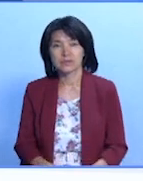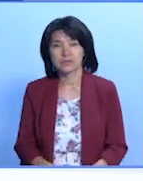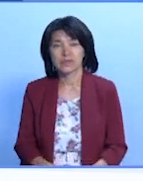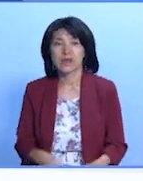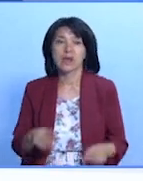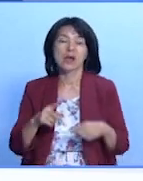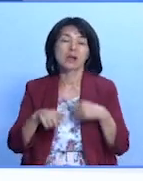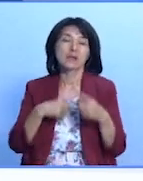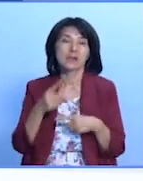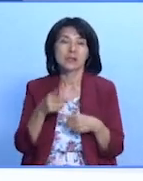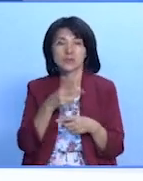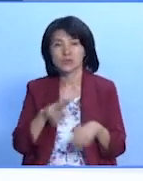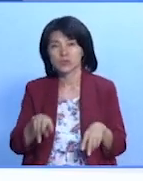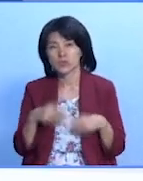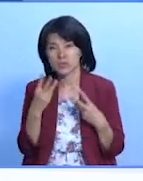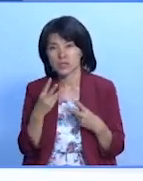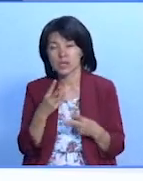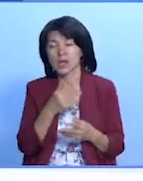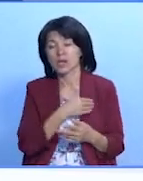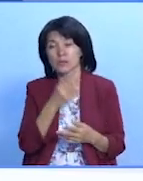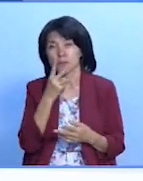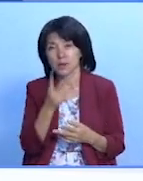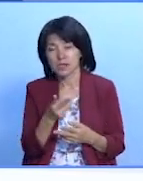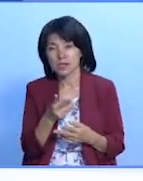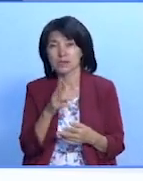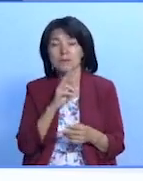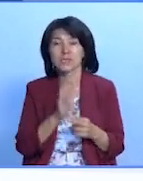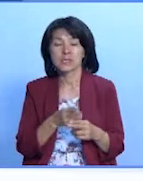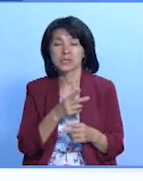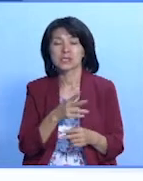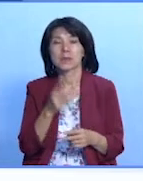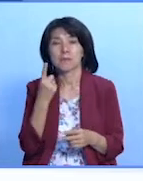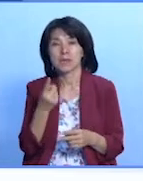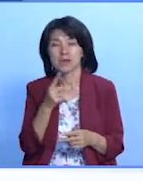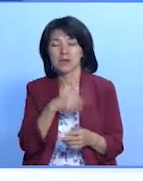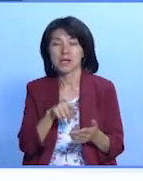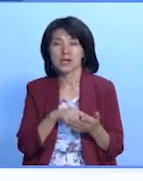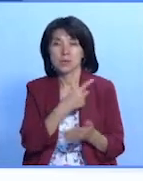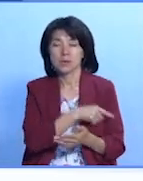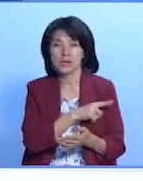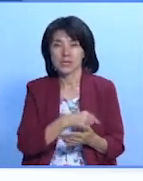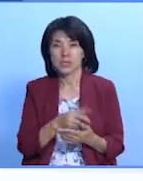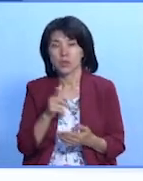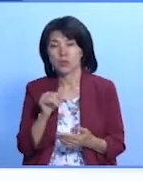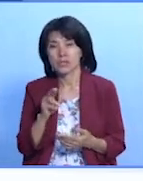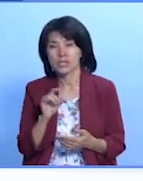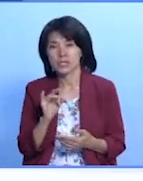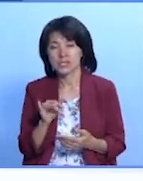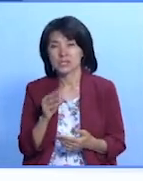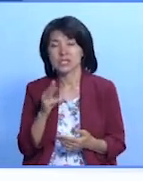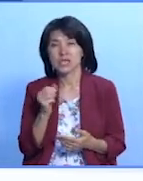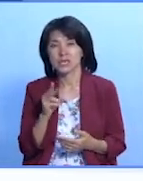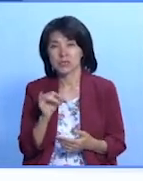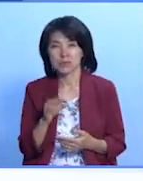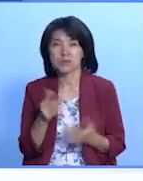А в следующем сюжете мы хотим рассказать вам о медицинской сестре первой городской поликлиники Гульбаршин Шариповой. Сегодня мы